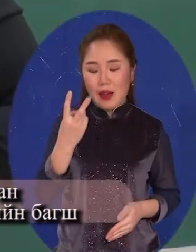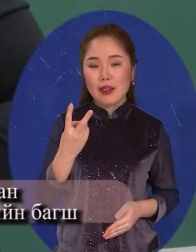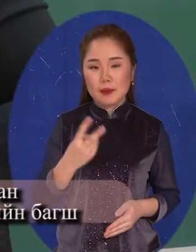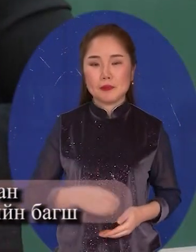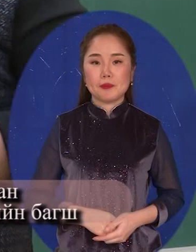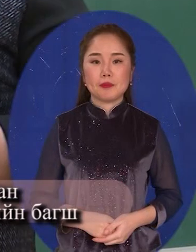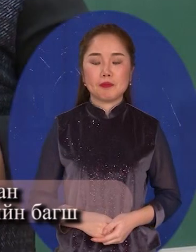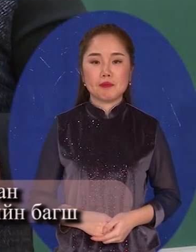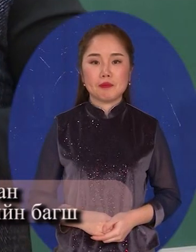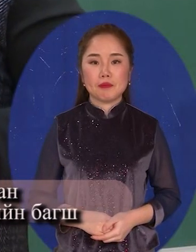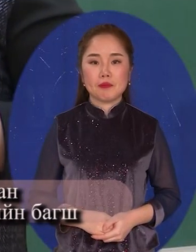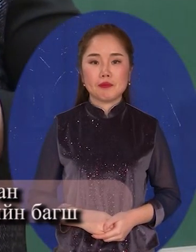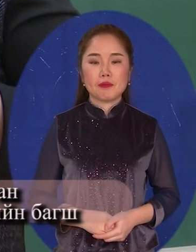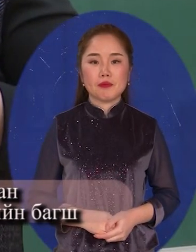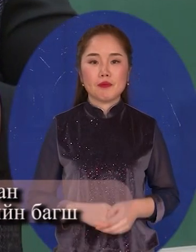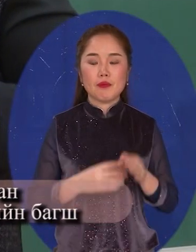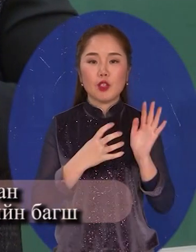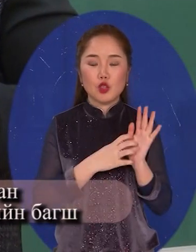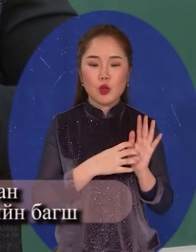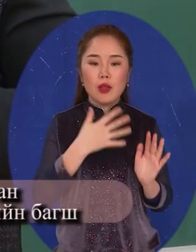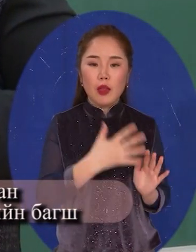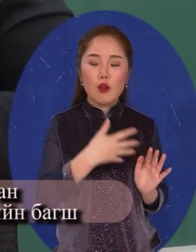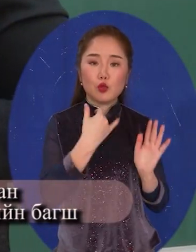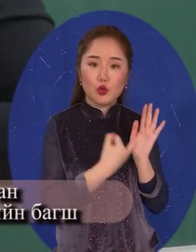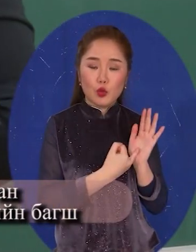senderge jatka qosudun 2 tesilini üretsin.